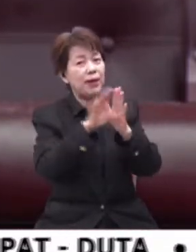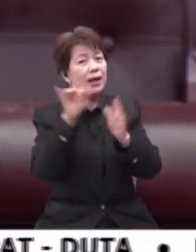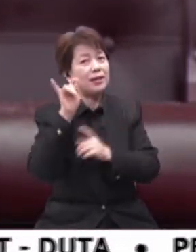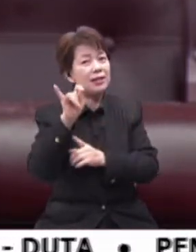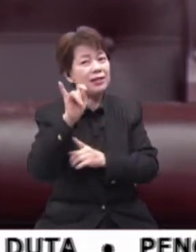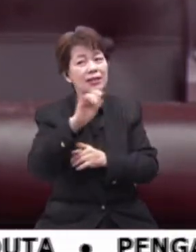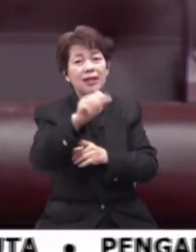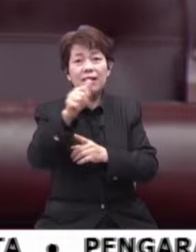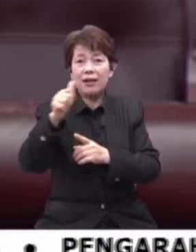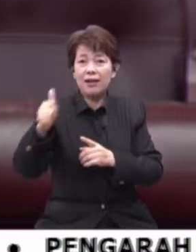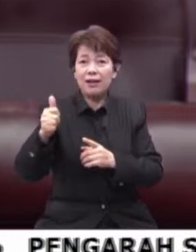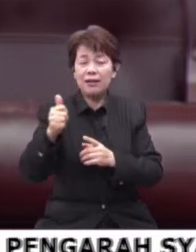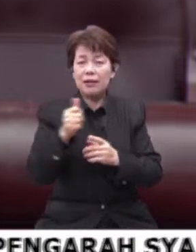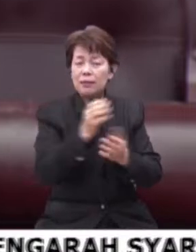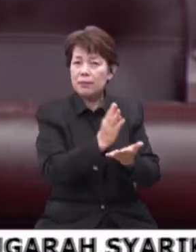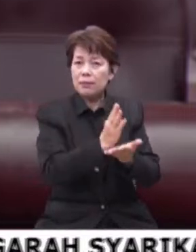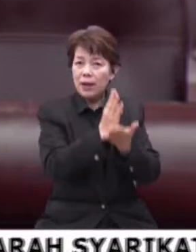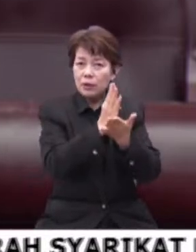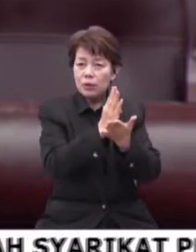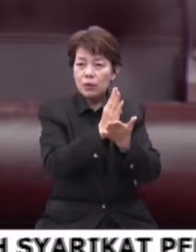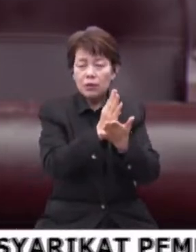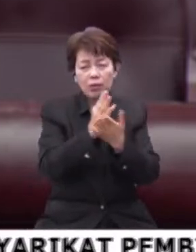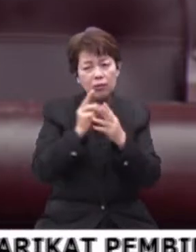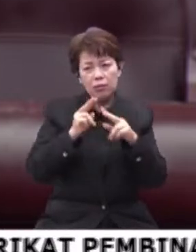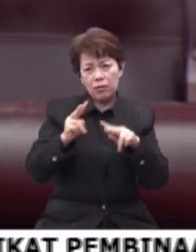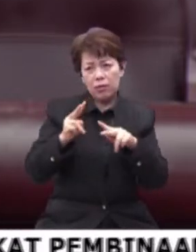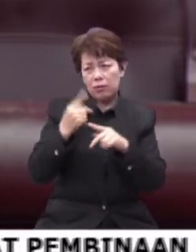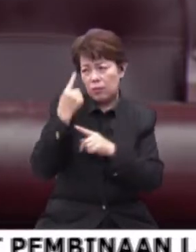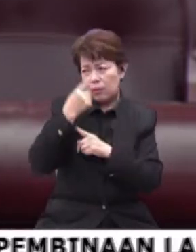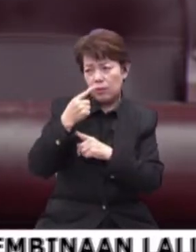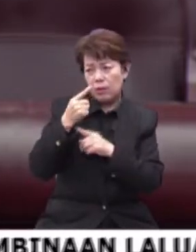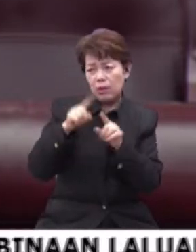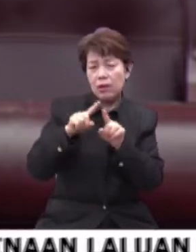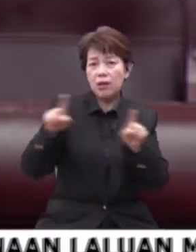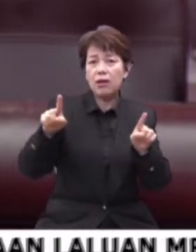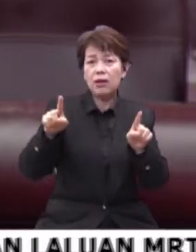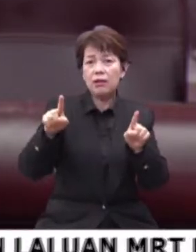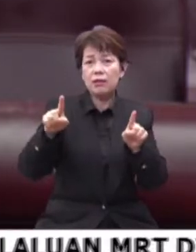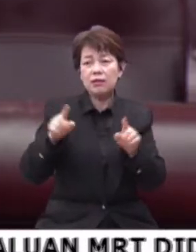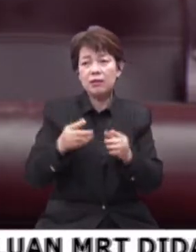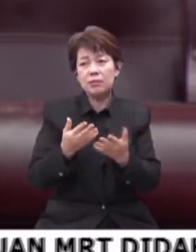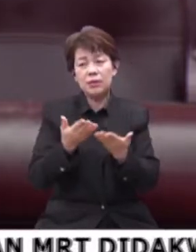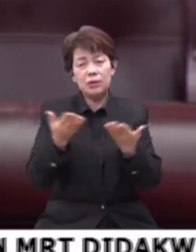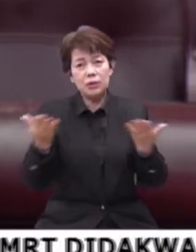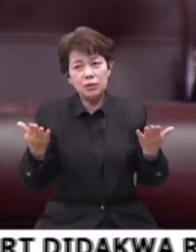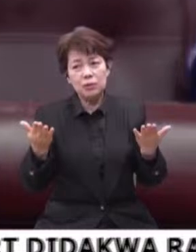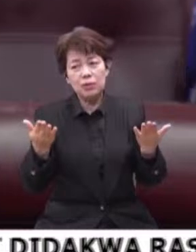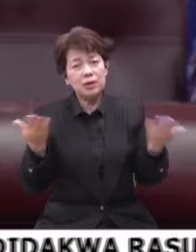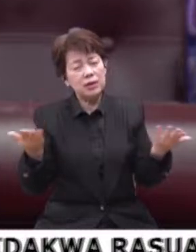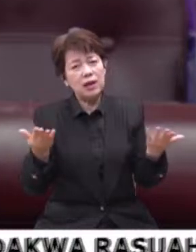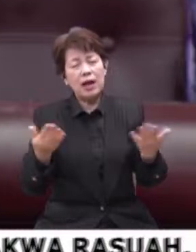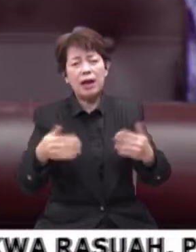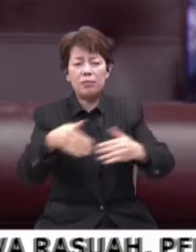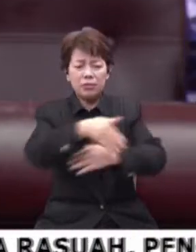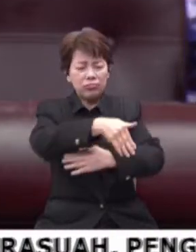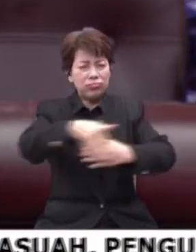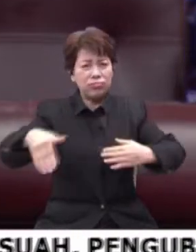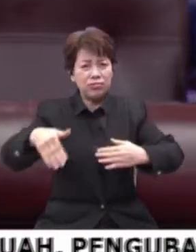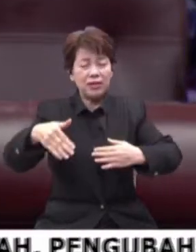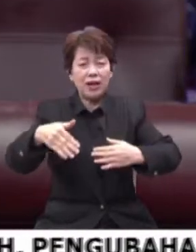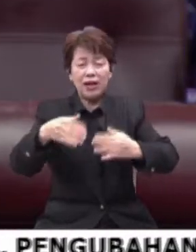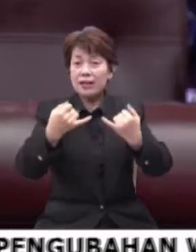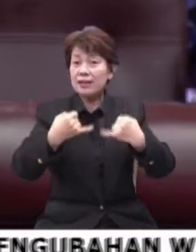yang bawa Pandu ini muka lain tapi terus terang kadang-kadang mereka ini Apabila disekatkan jalan raya dan sebagainya